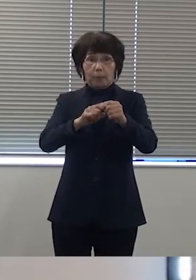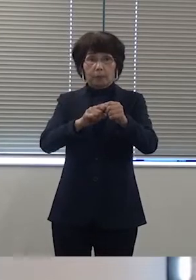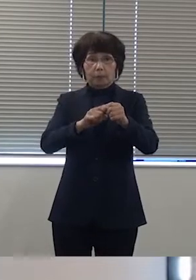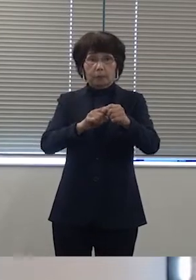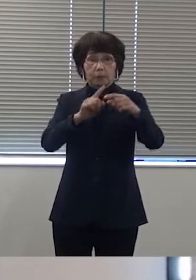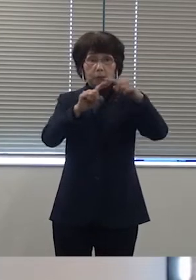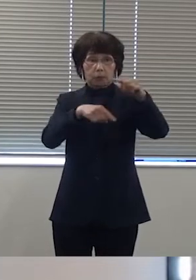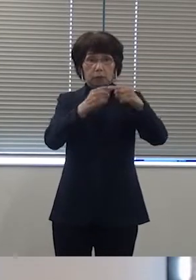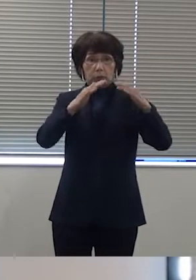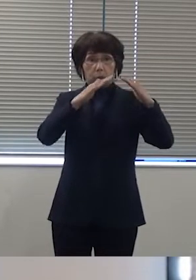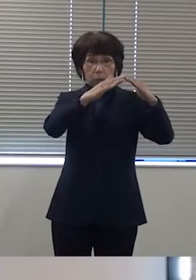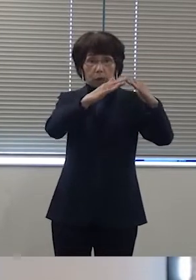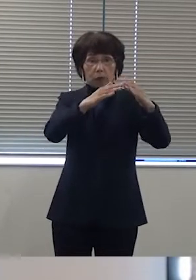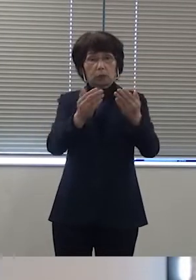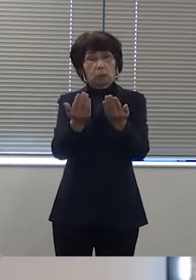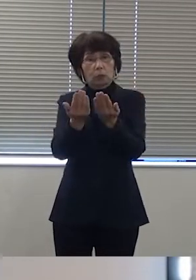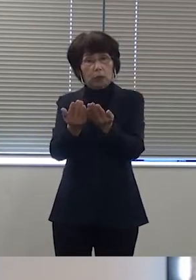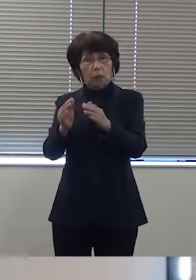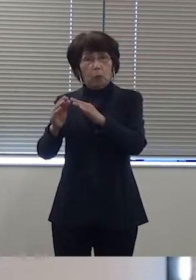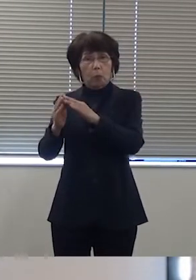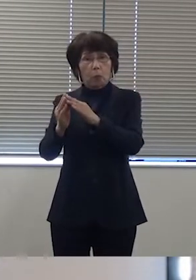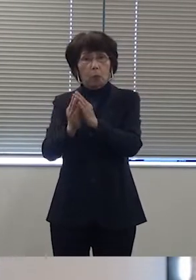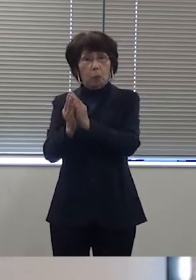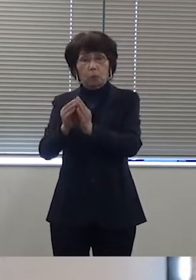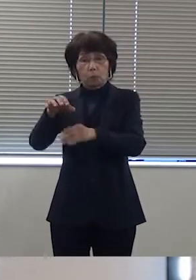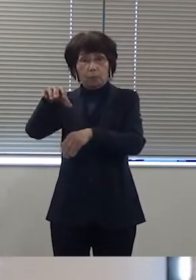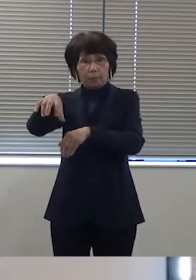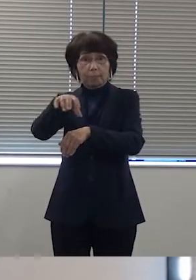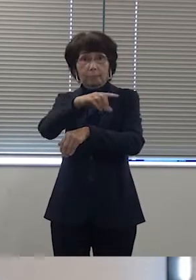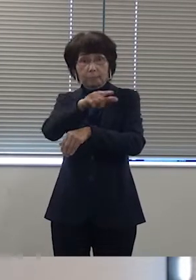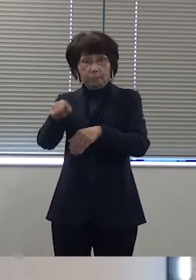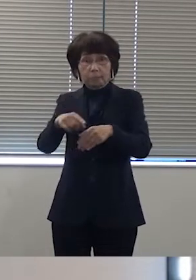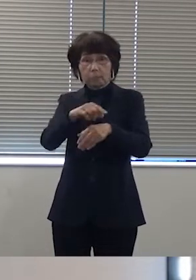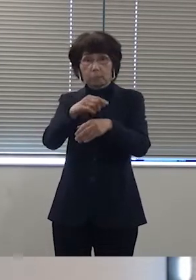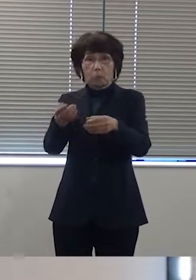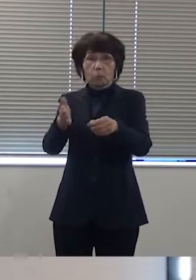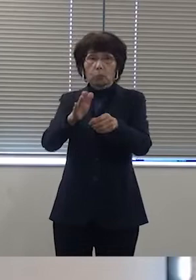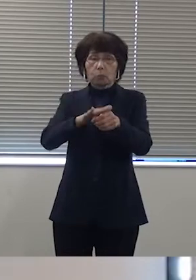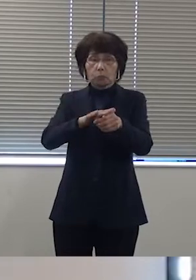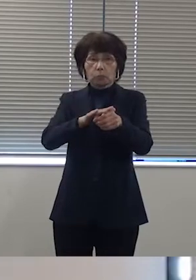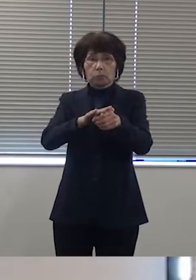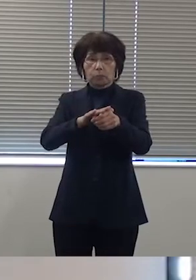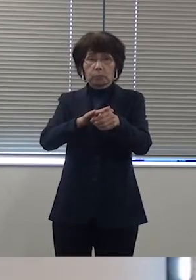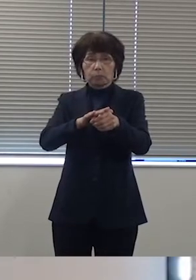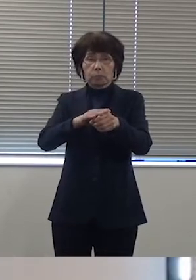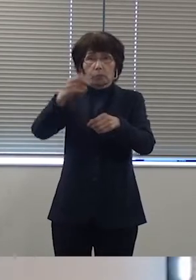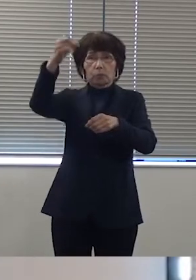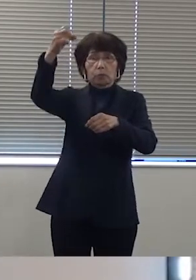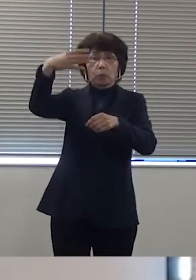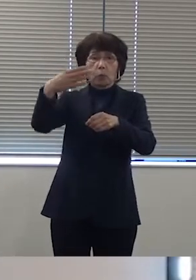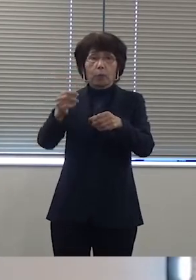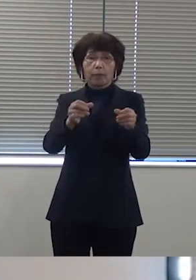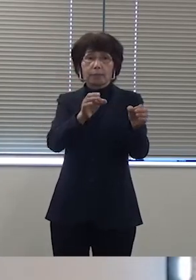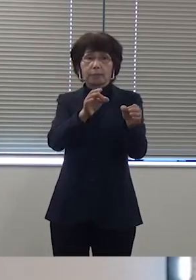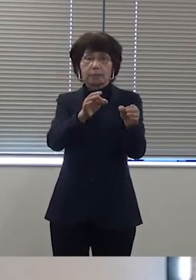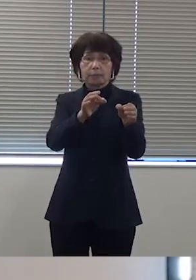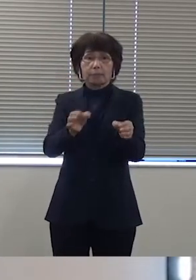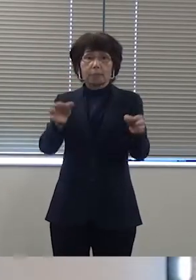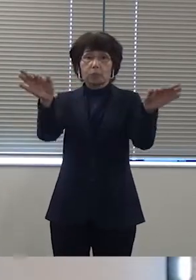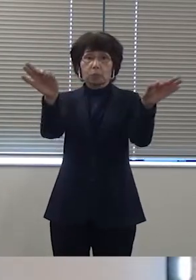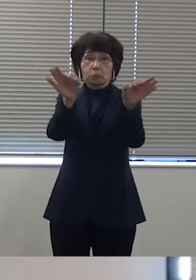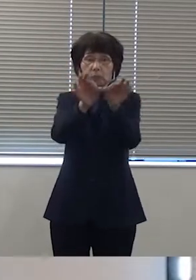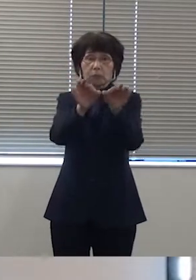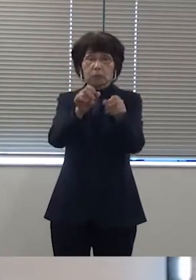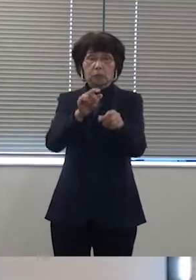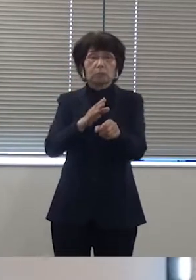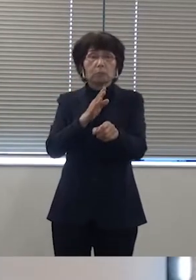園なども含みますけど、庁舎等における照明設備の利用状況の実態調査を行い、全庁的な整備化